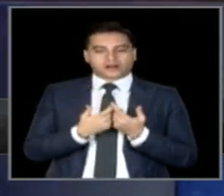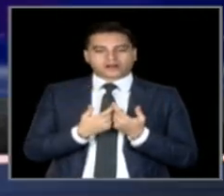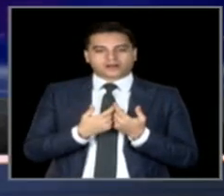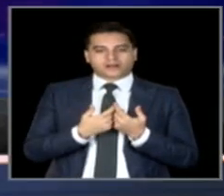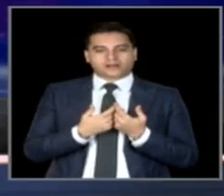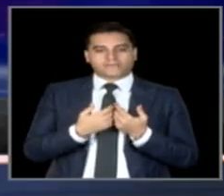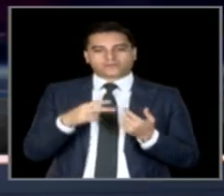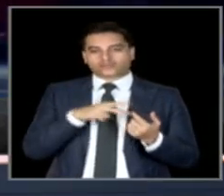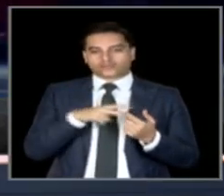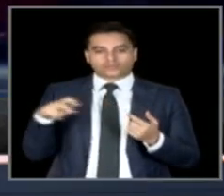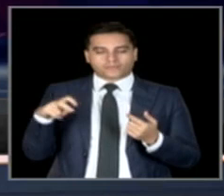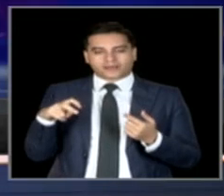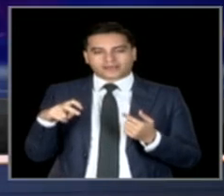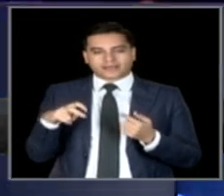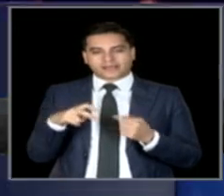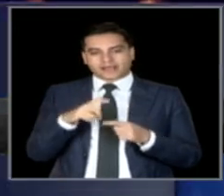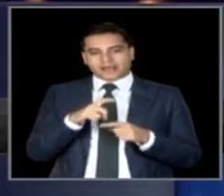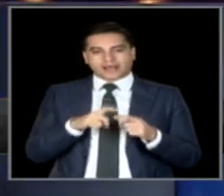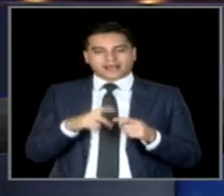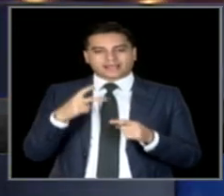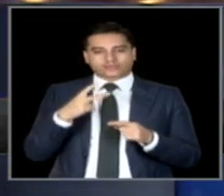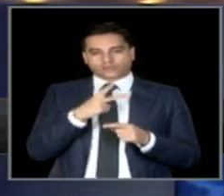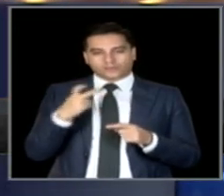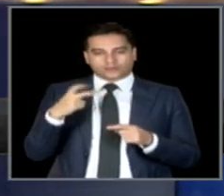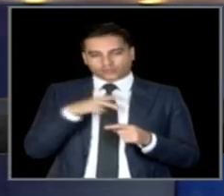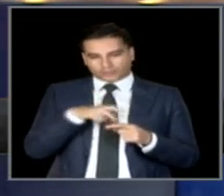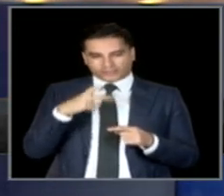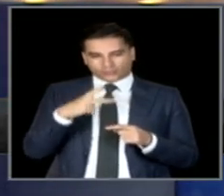قسمة 882 على 2؟